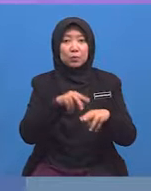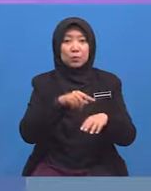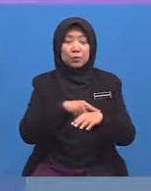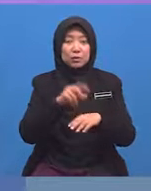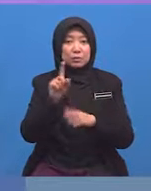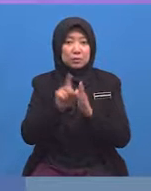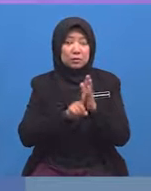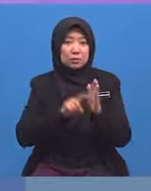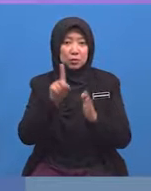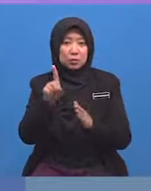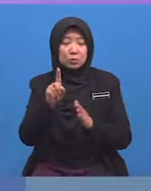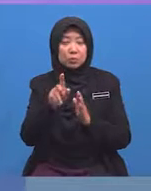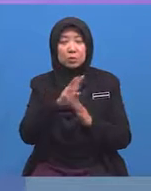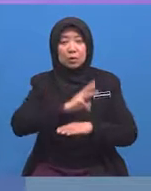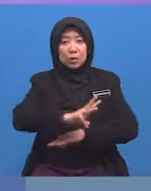kawasan.